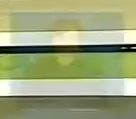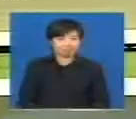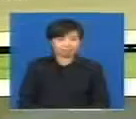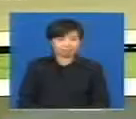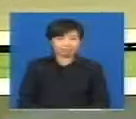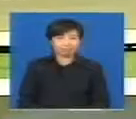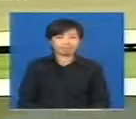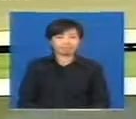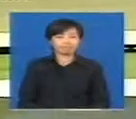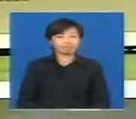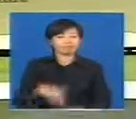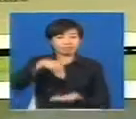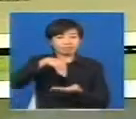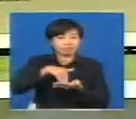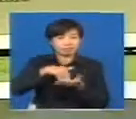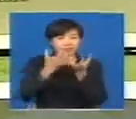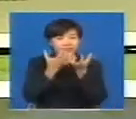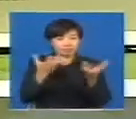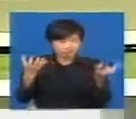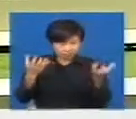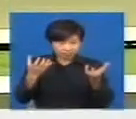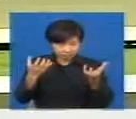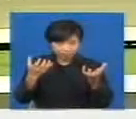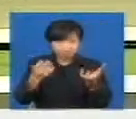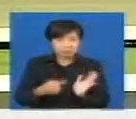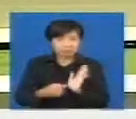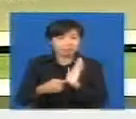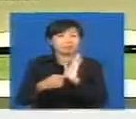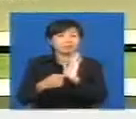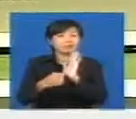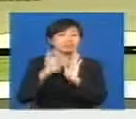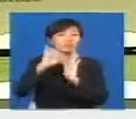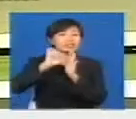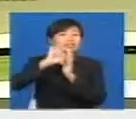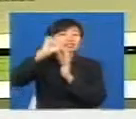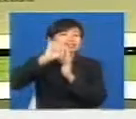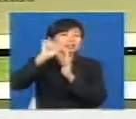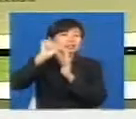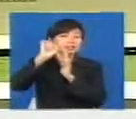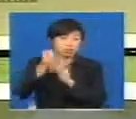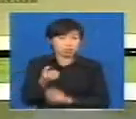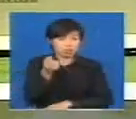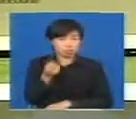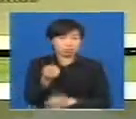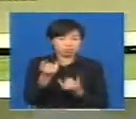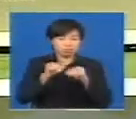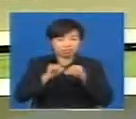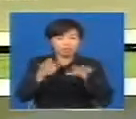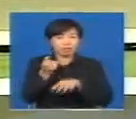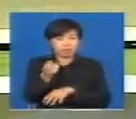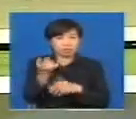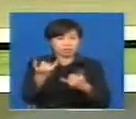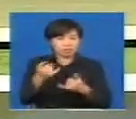สดจากศูนย์แสดงสินค้าและประชุมนานาชาติ7รอบพระชนมพรรษาจังหวัดเชียงใหม่นะครับซึ่งที่นี่นั้นมีการ